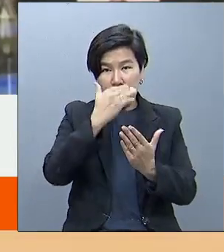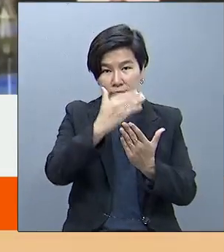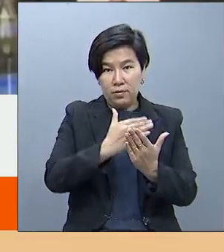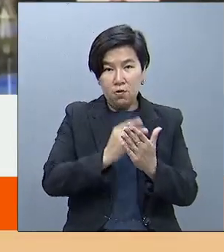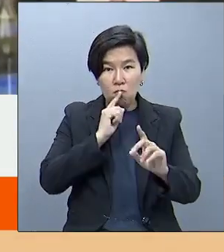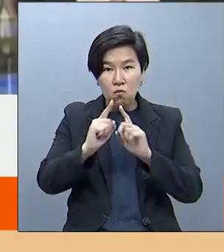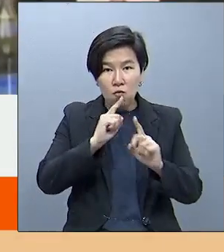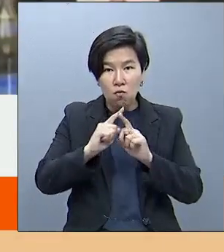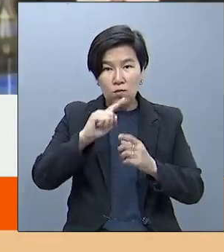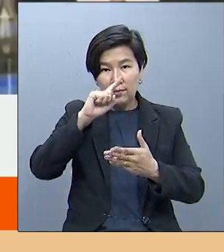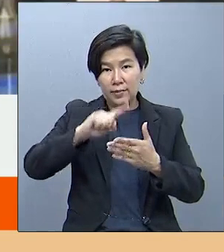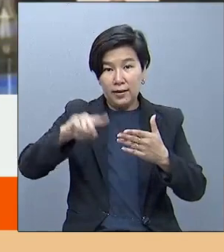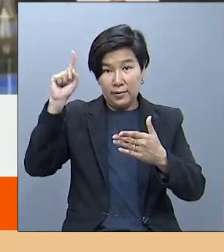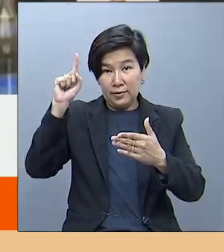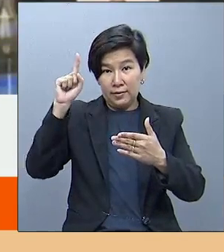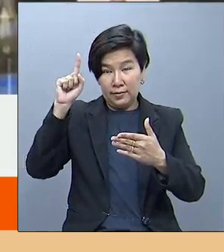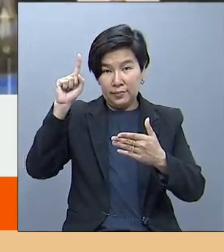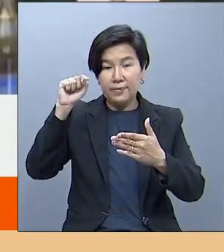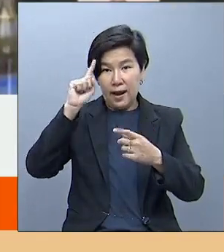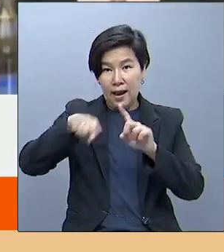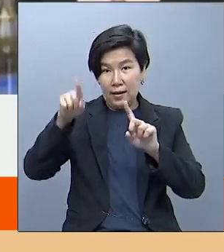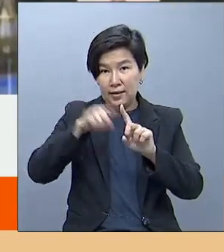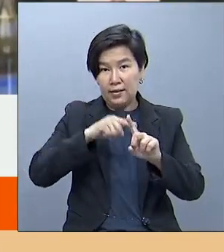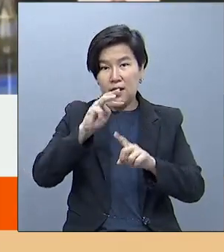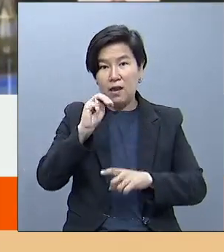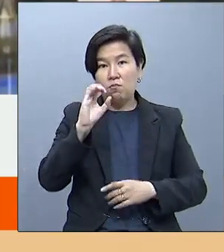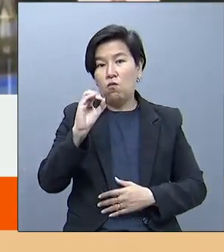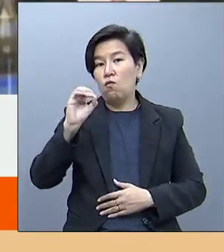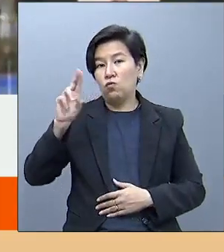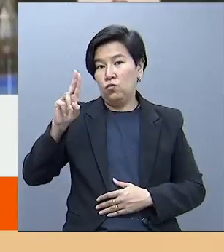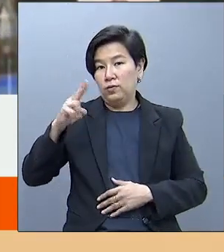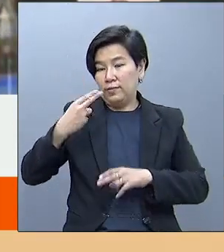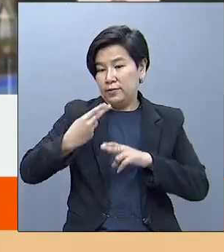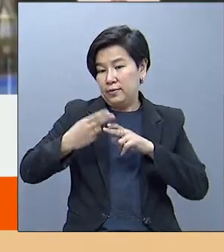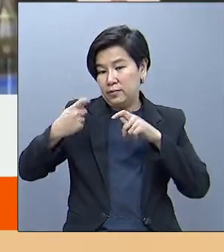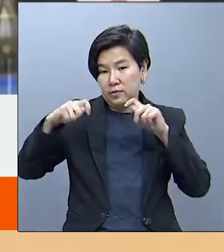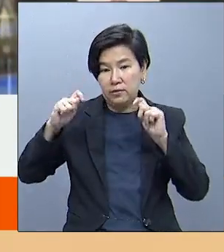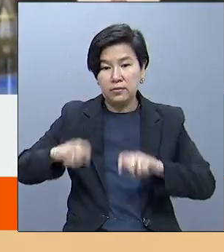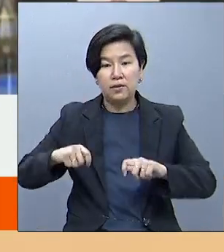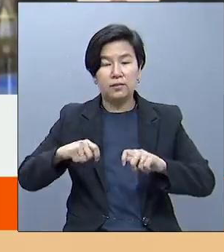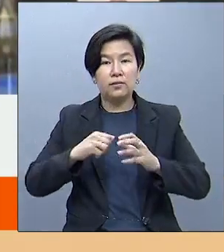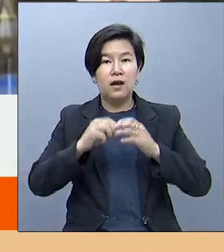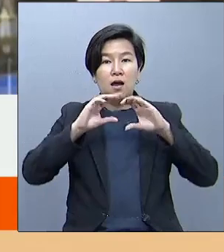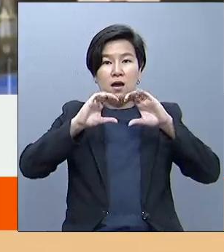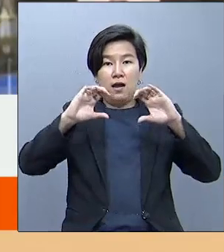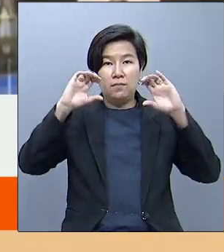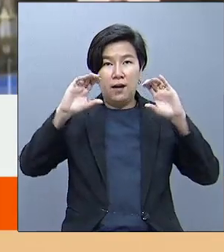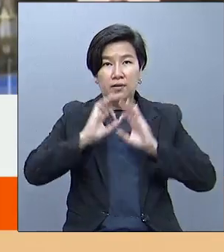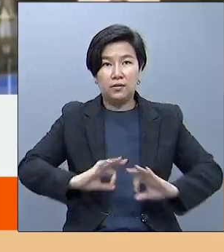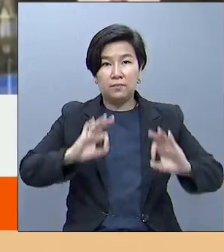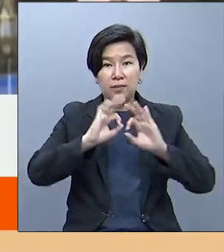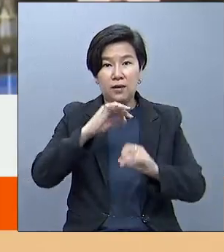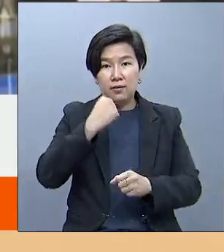า MOU Memorandum of Understanding ในการจัดตั้งรัฐบาลเพื่อแสดงถึงแนวร่ว